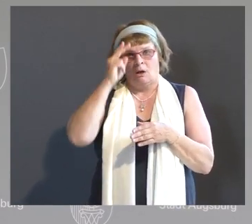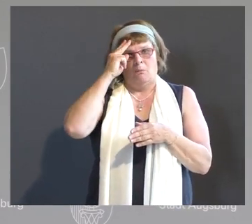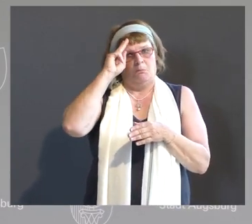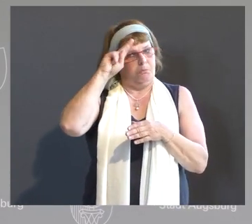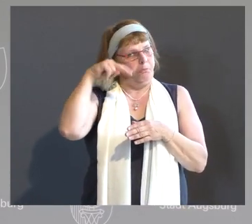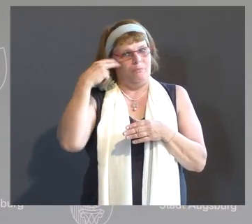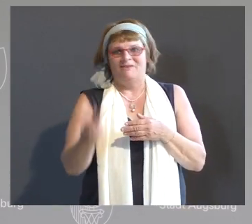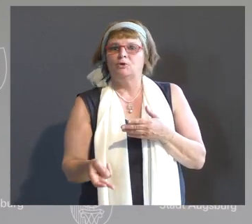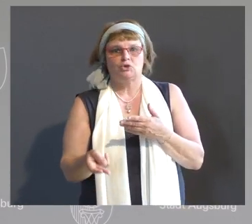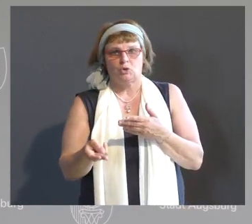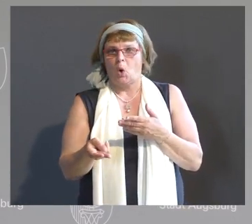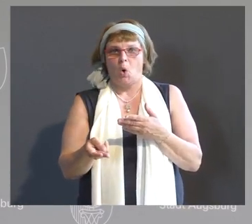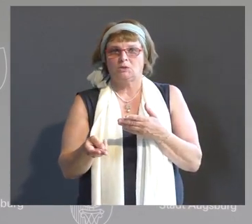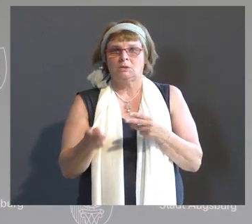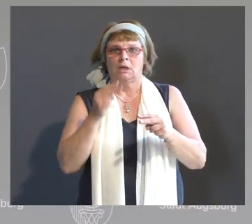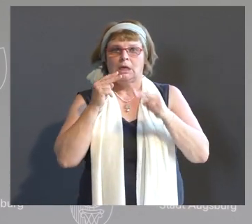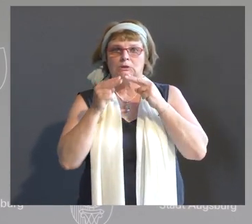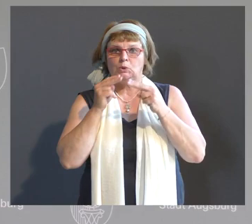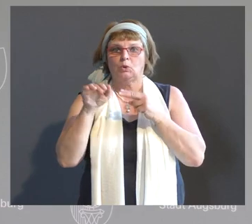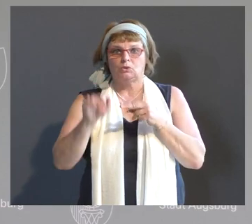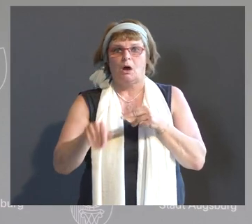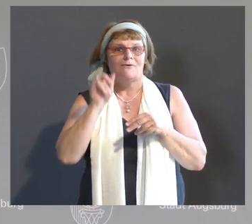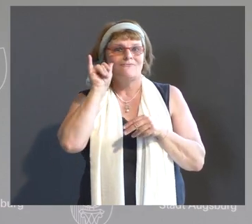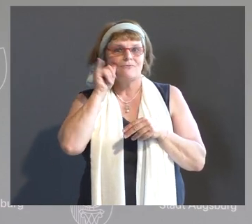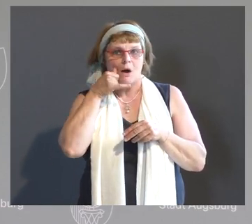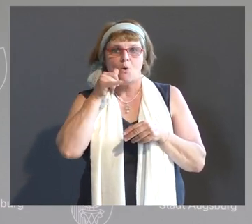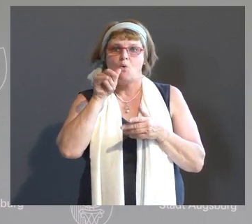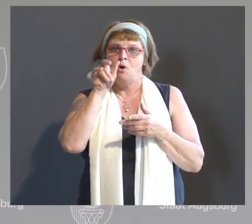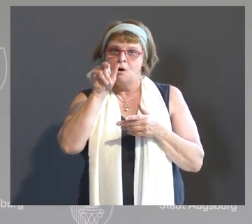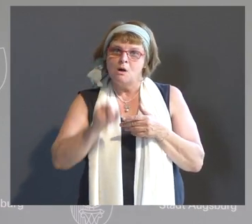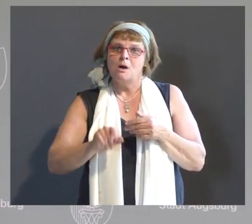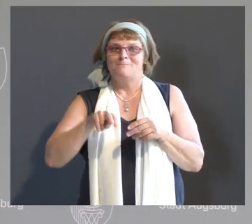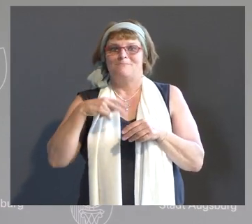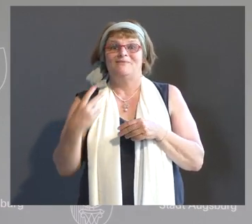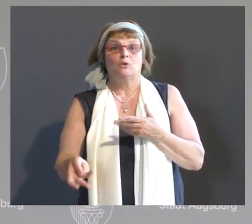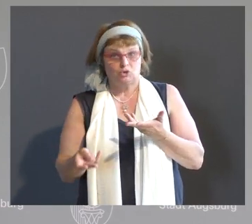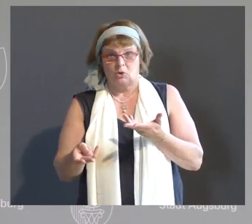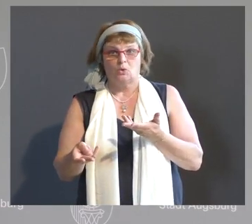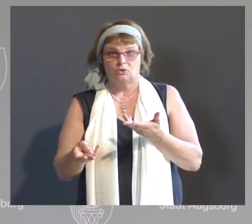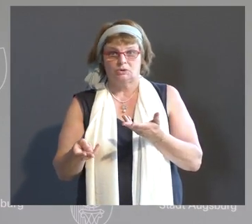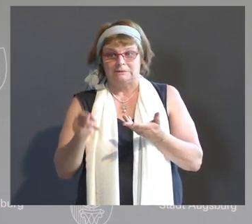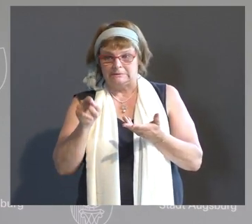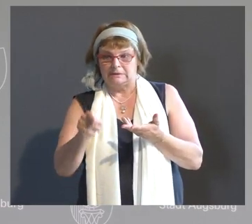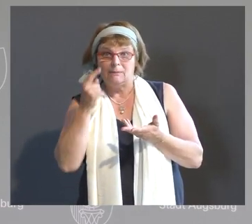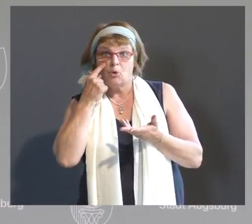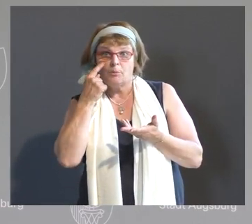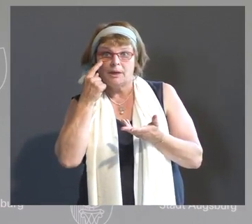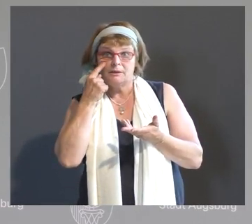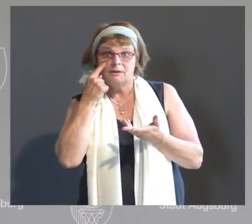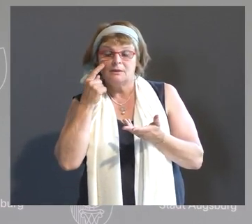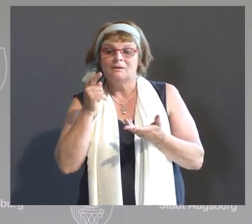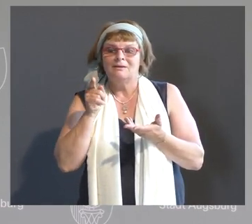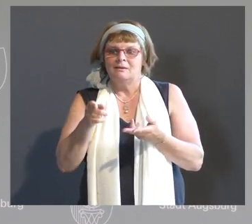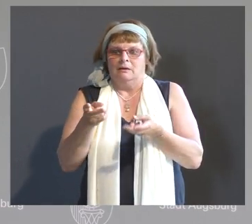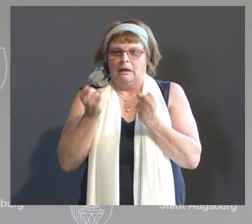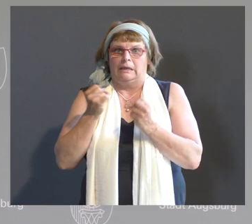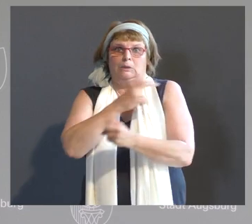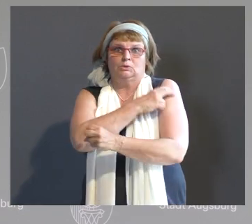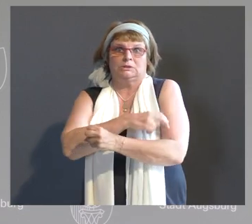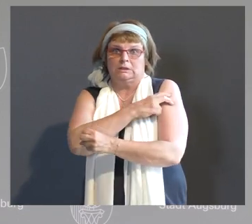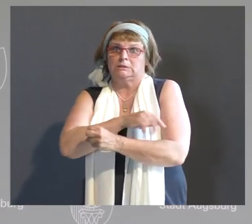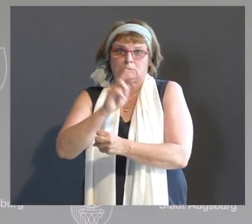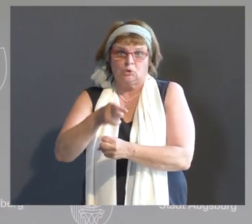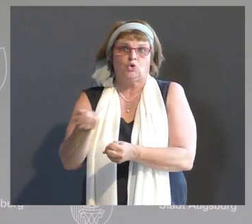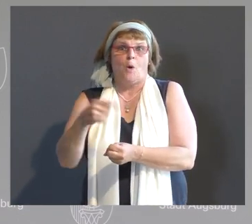Gaststätte aufgefunden wurde, wo zunächst nicht klar war, um was es geht. Aber es war natürlich notwendig an der Stelle, dass man einen Rettungsdienst mit